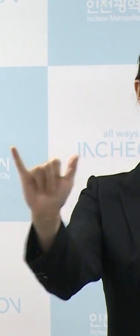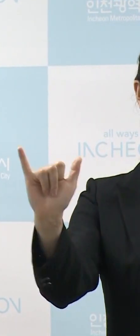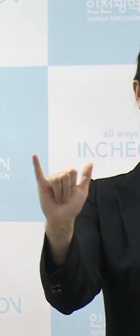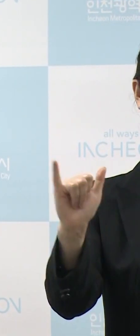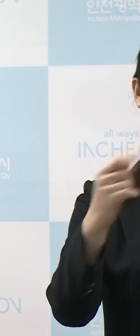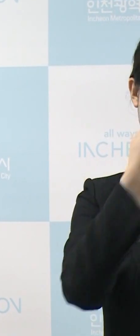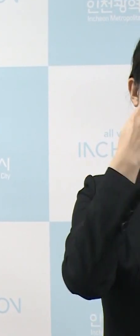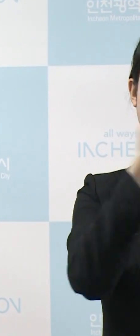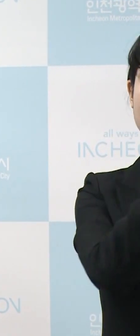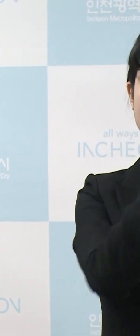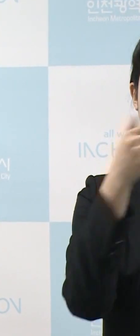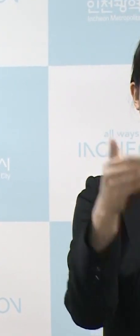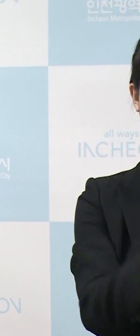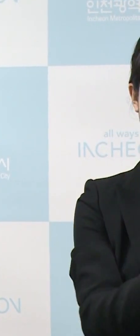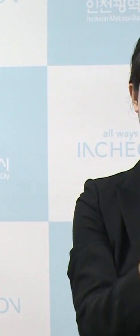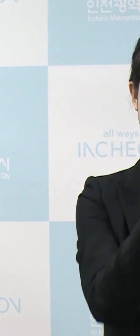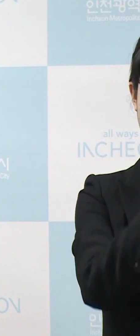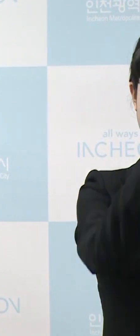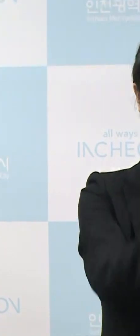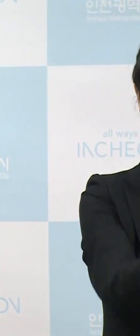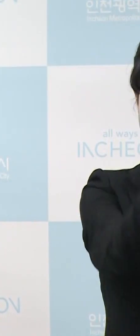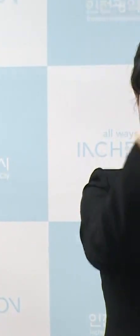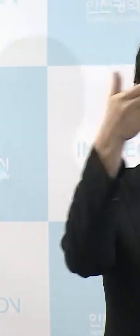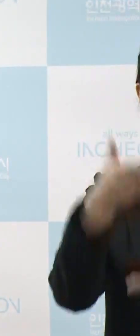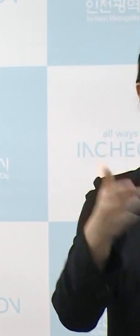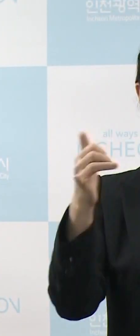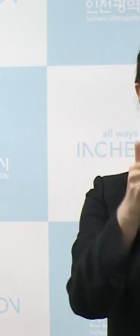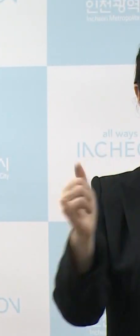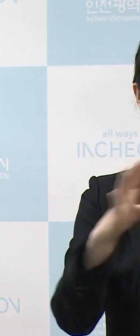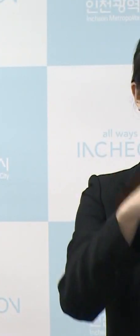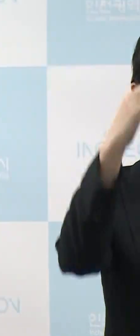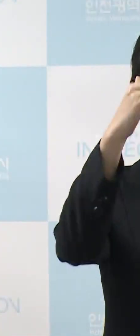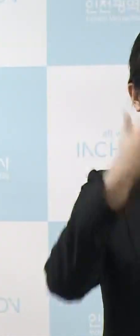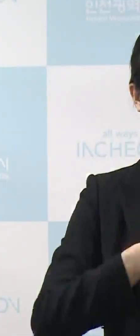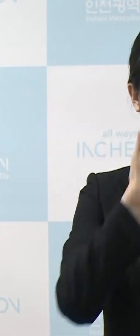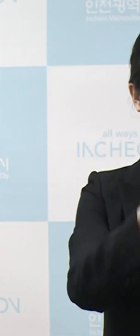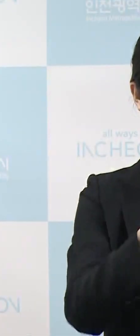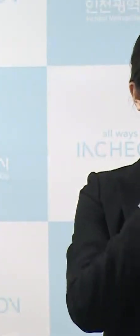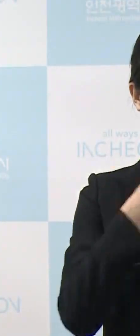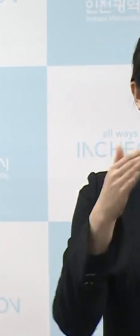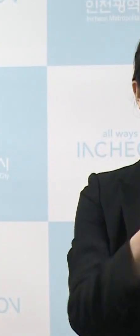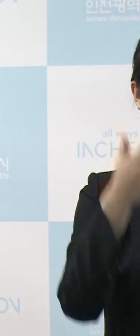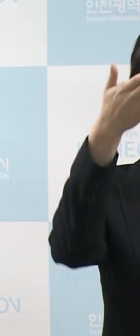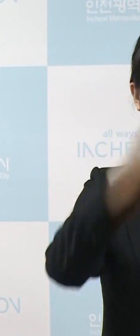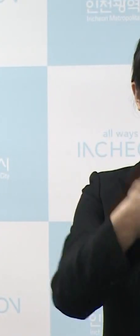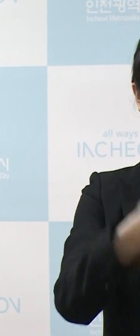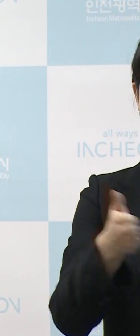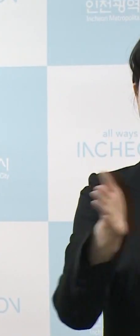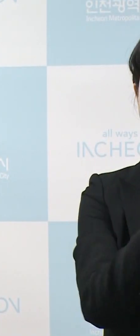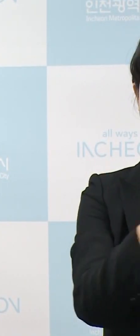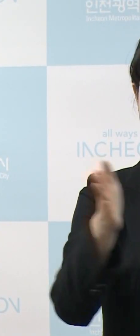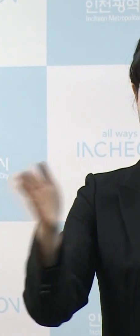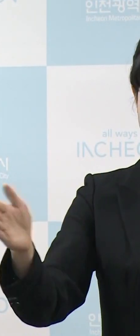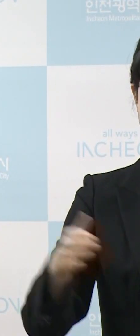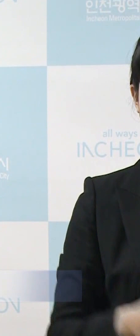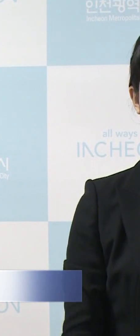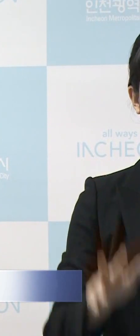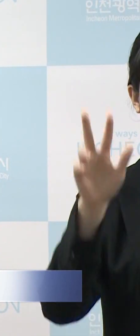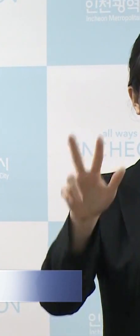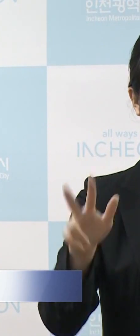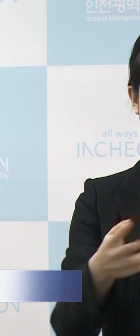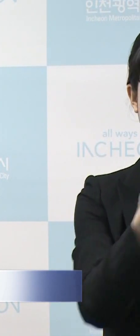인천 시민들과 언론 여러분께 관련 내용을 알리고자 긴급 브리핑을 갖게 되었습니다. 그간